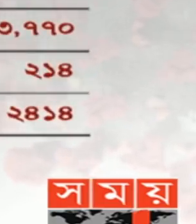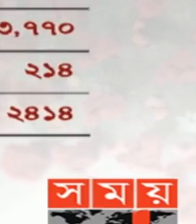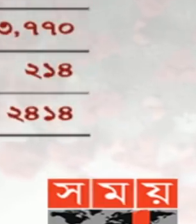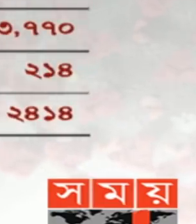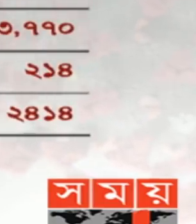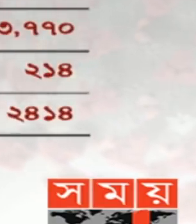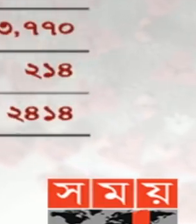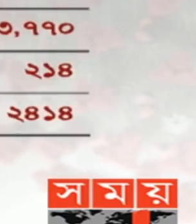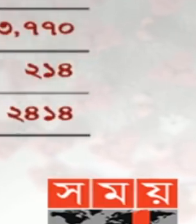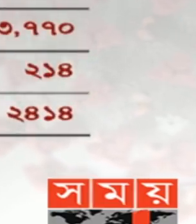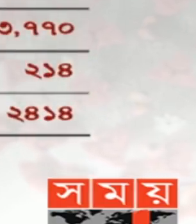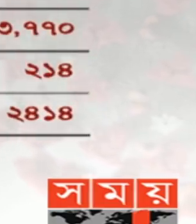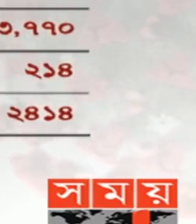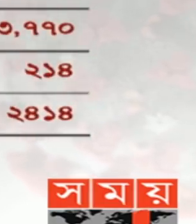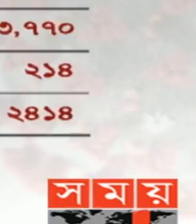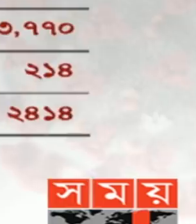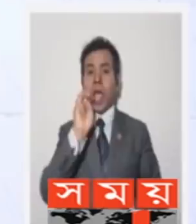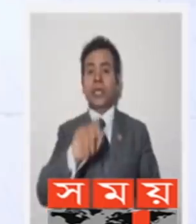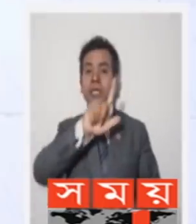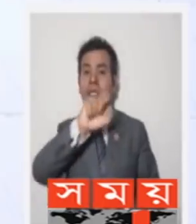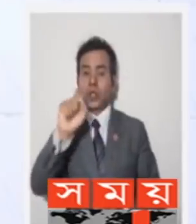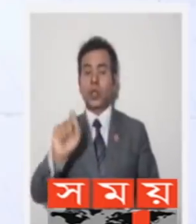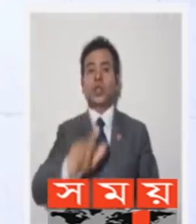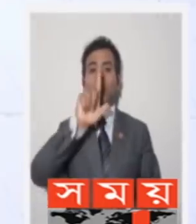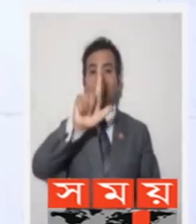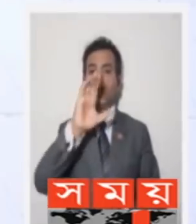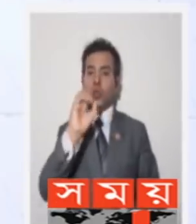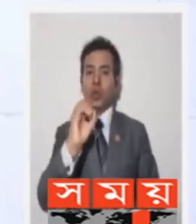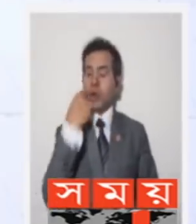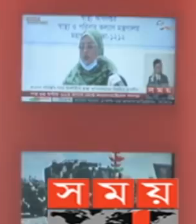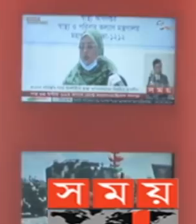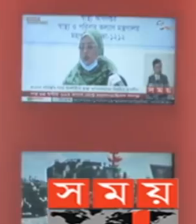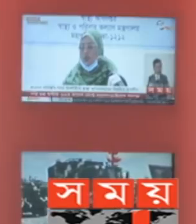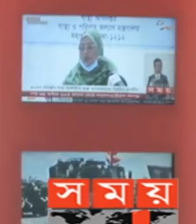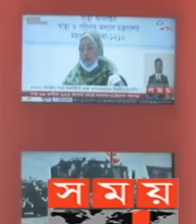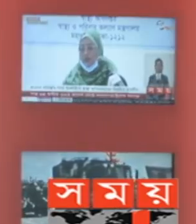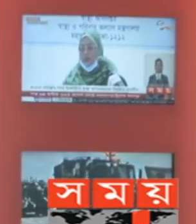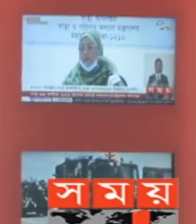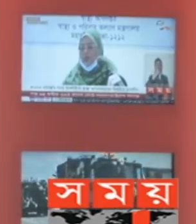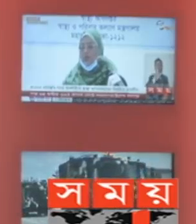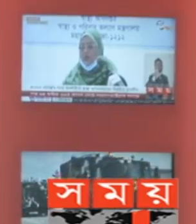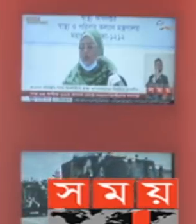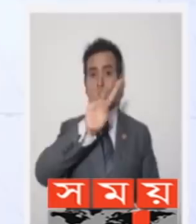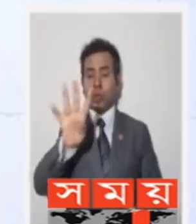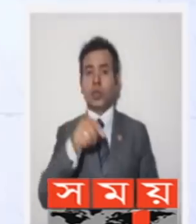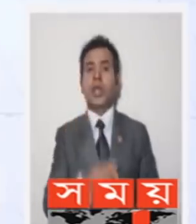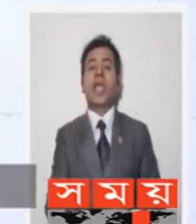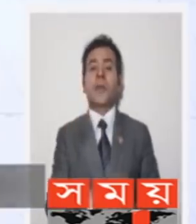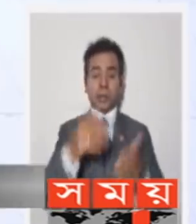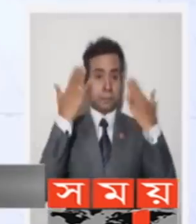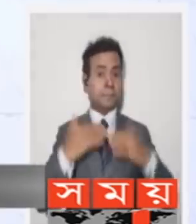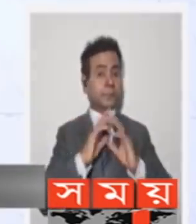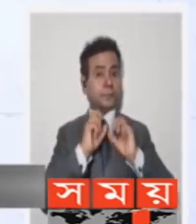রোগীর সংখ্যা, প্রাণহানি হয়েছে 214 জনের। এ পর্যন্ত রোগী শনাক্ত হলো 13,770 জন। আমাদের এ পর্যন্ত